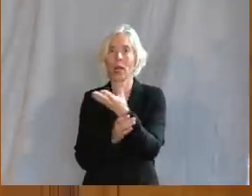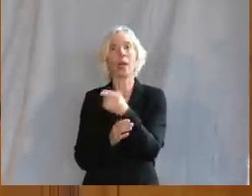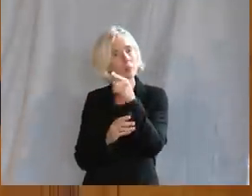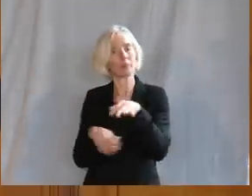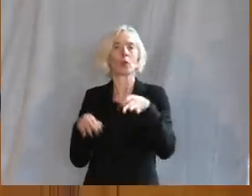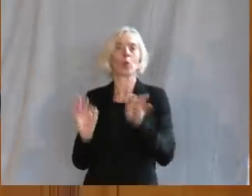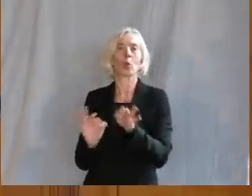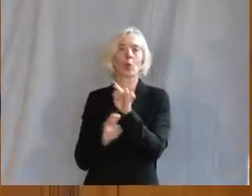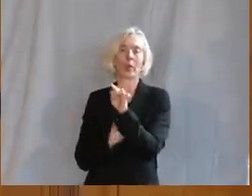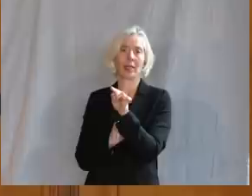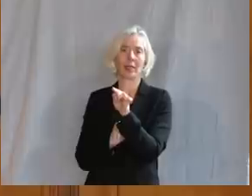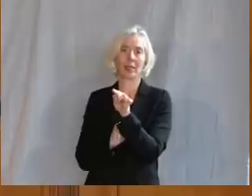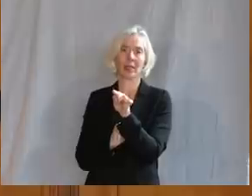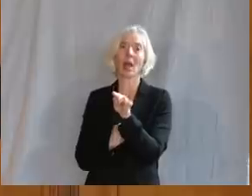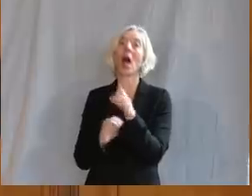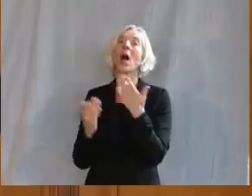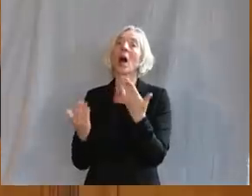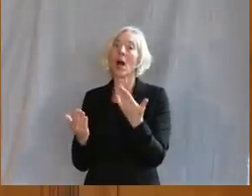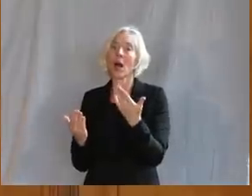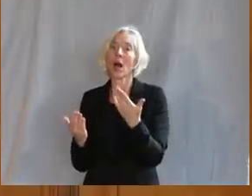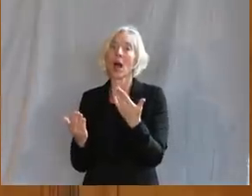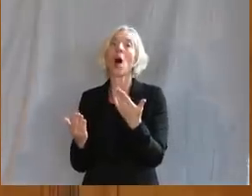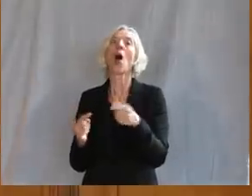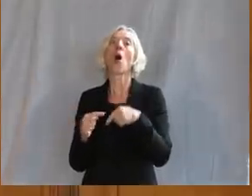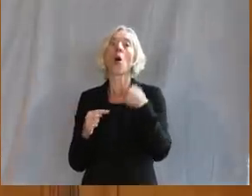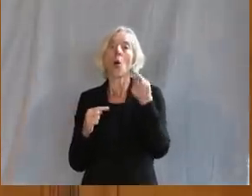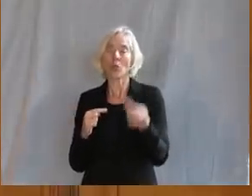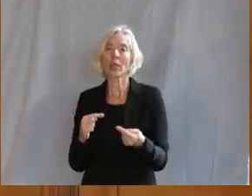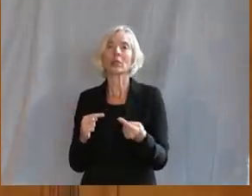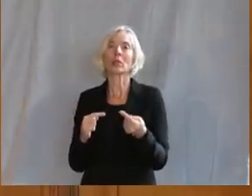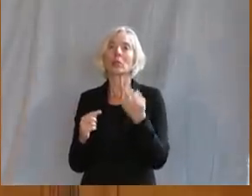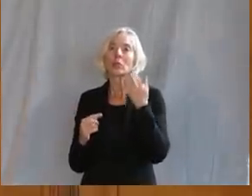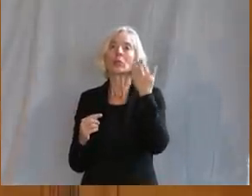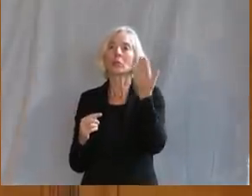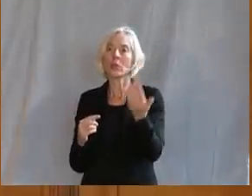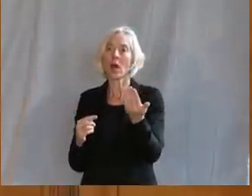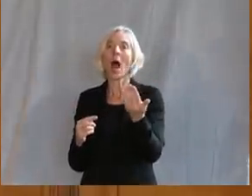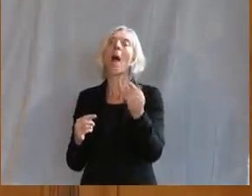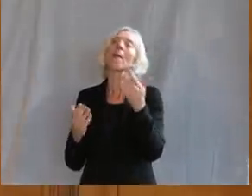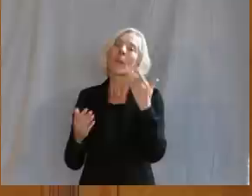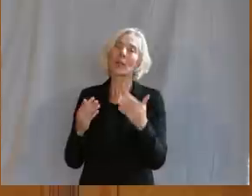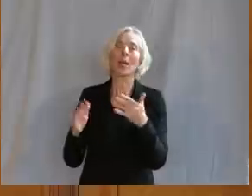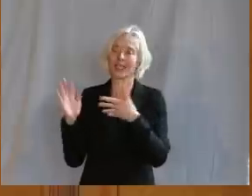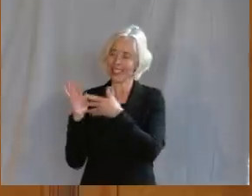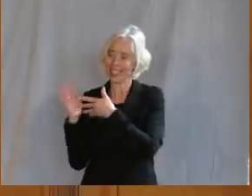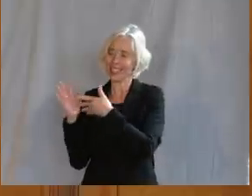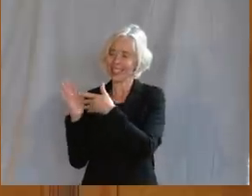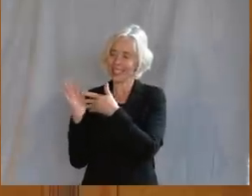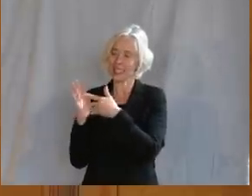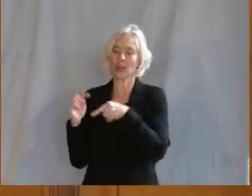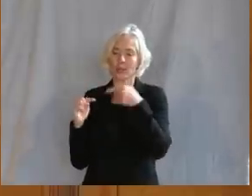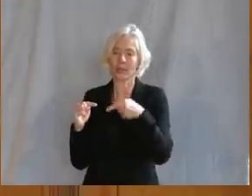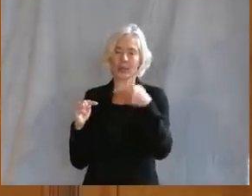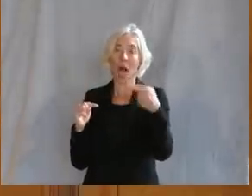sind. Was dann beim LGL ankommt, dauert meistens einige Tage, hat also eine gewisse Verzögerung. Das heißt, Sie werden in den nächsten